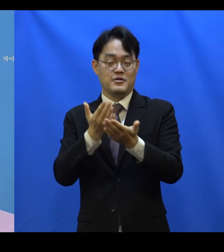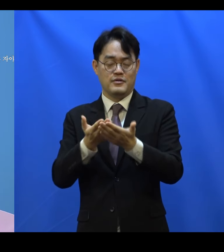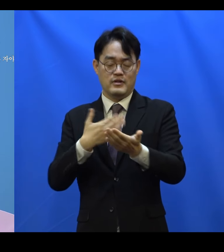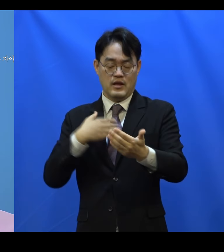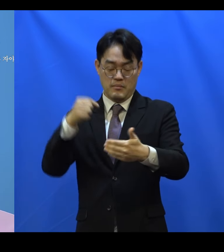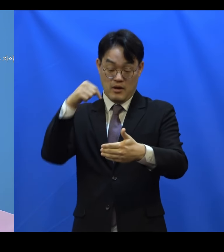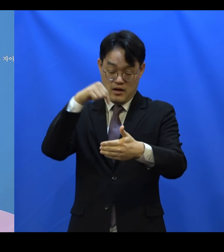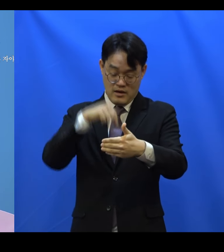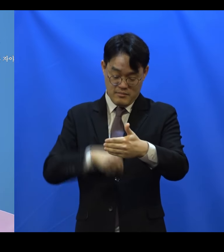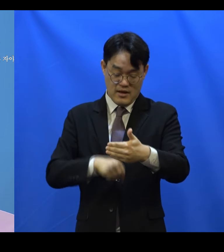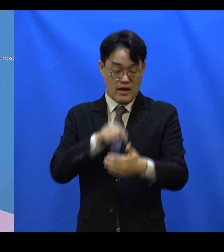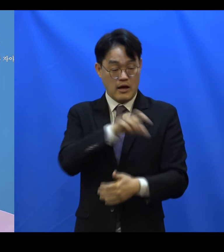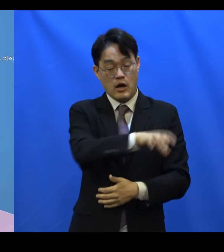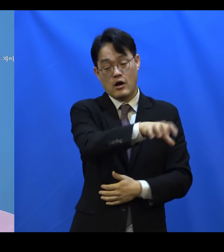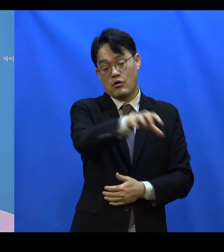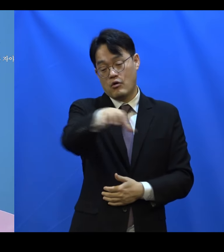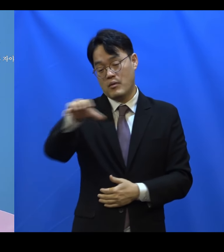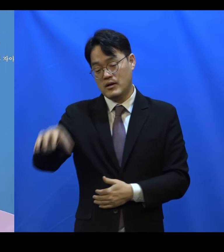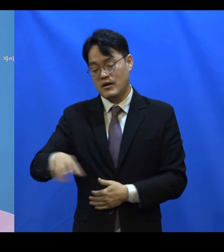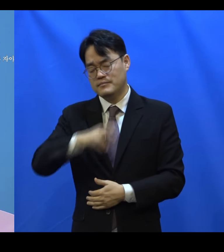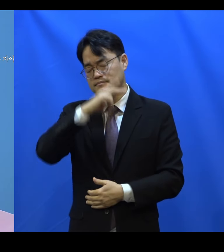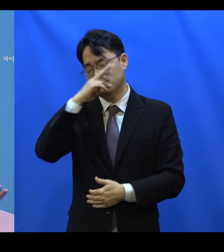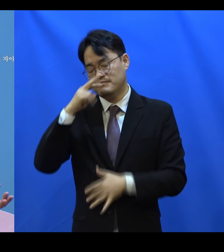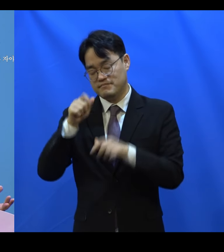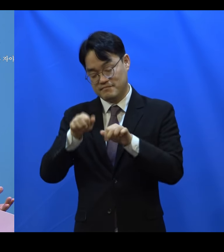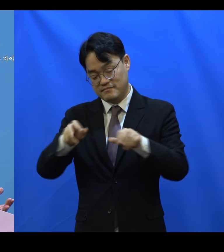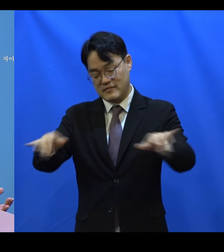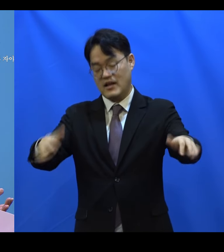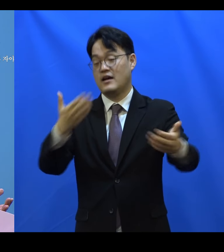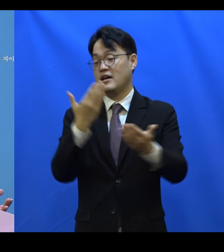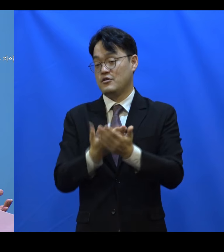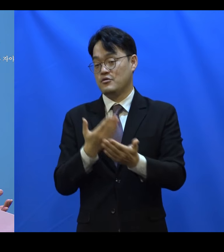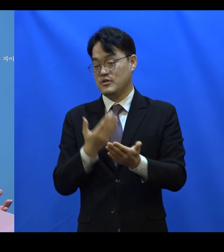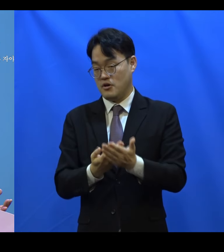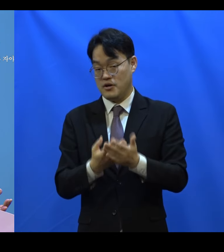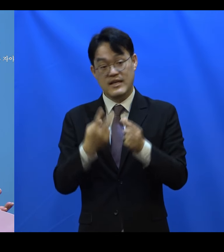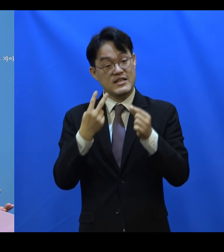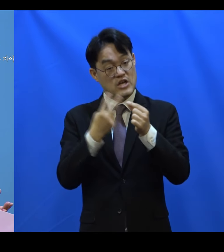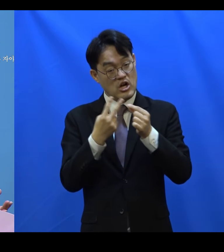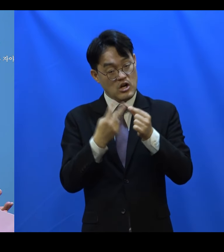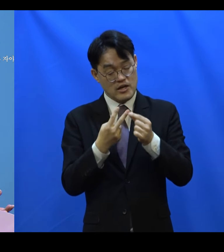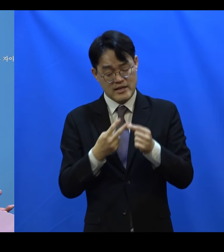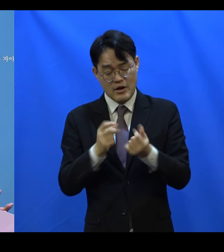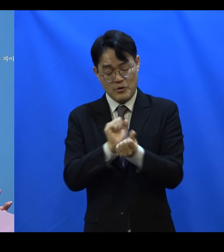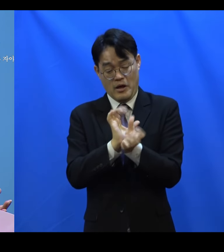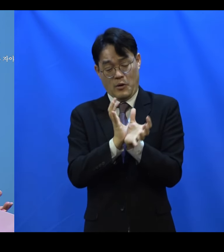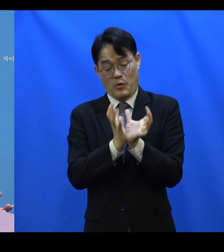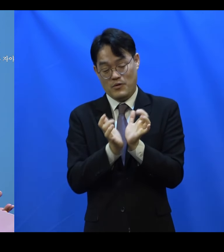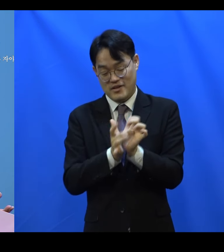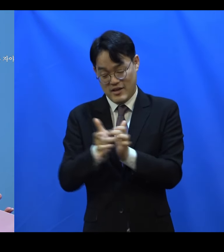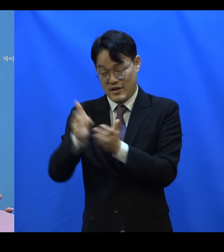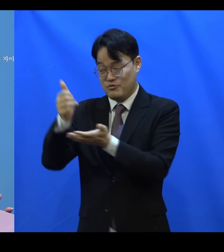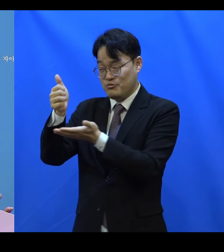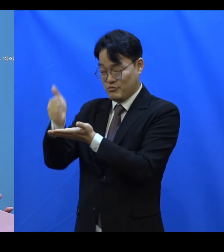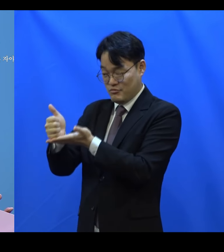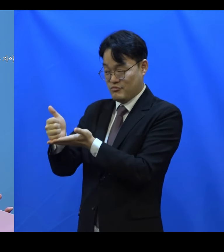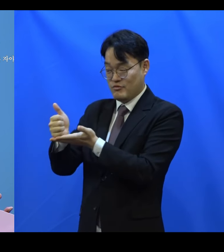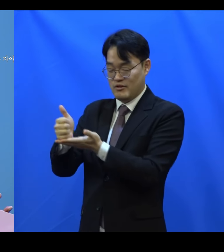하소서. 2절에 샤론의 꽃 예수, 이 세상에서 어느 꽃과 비교할 수